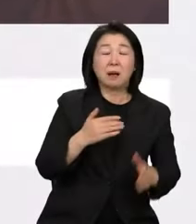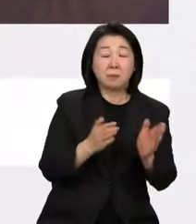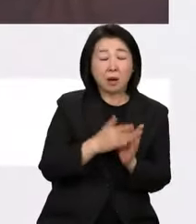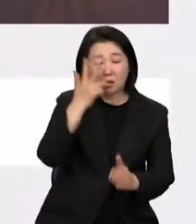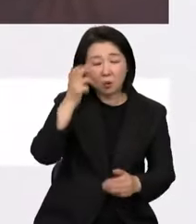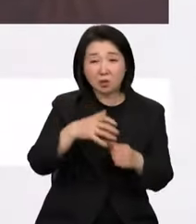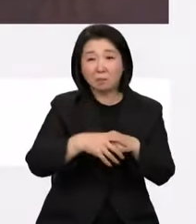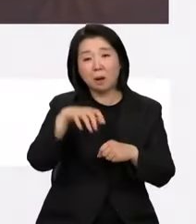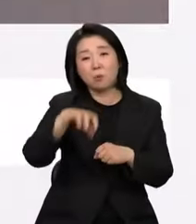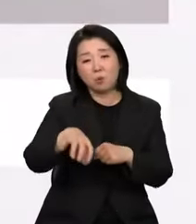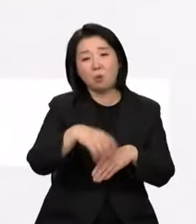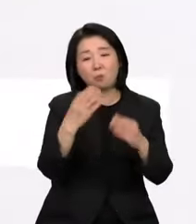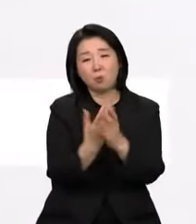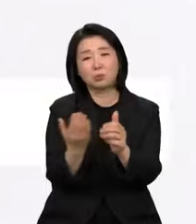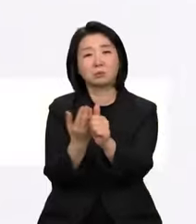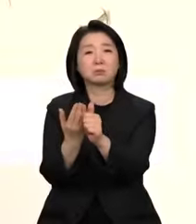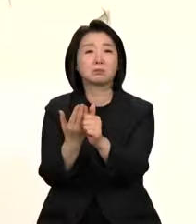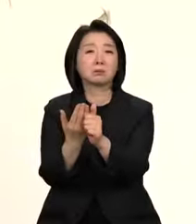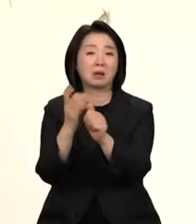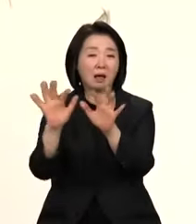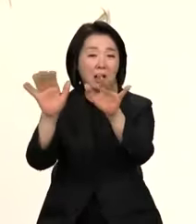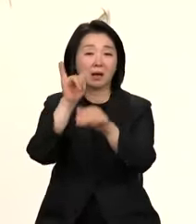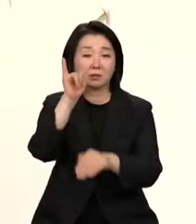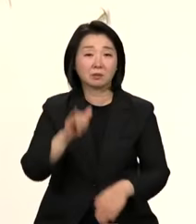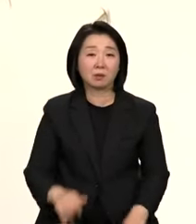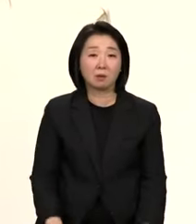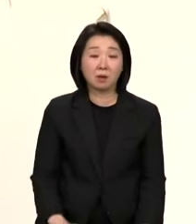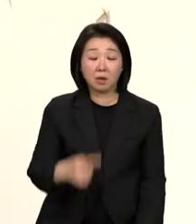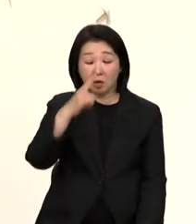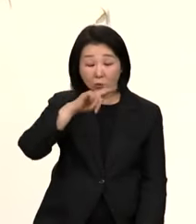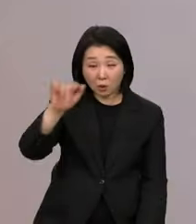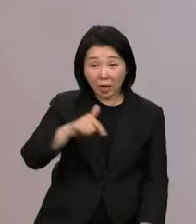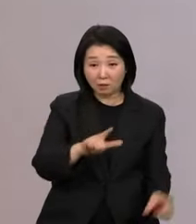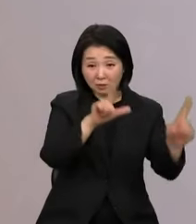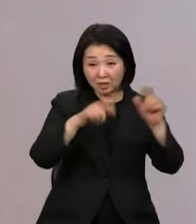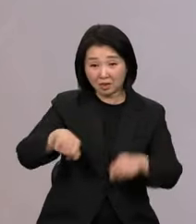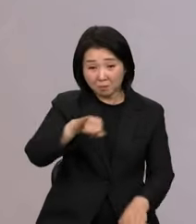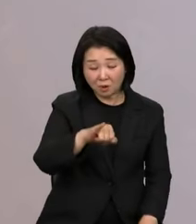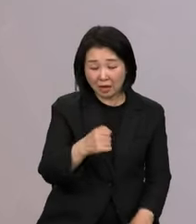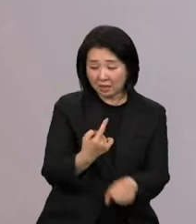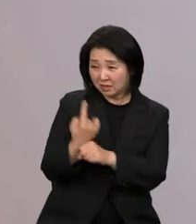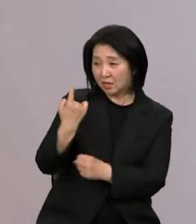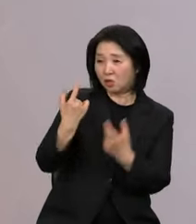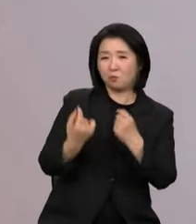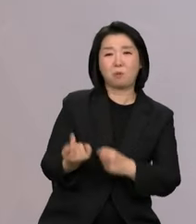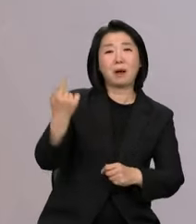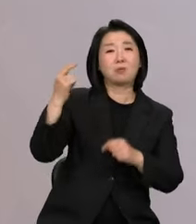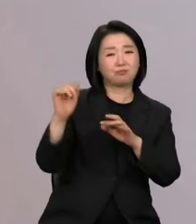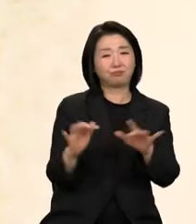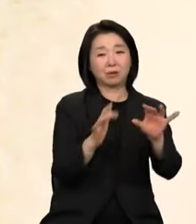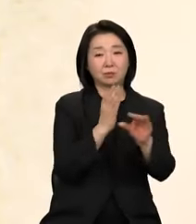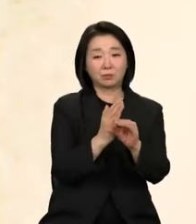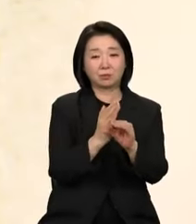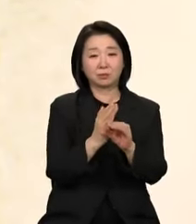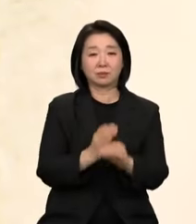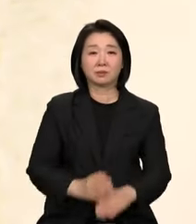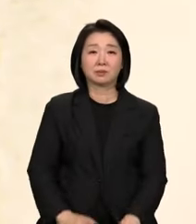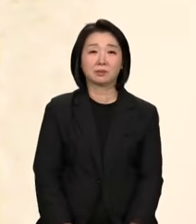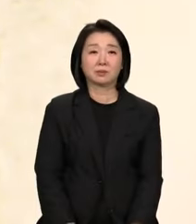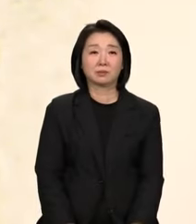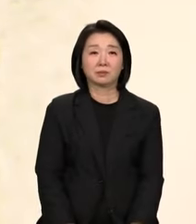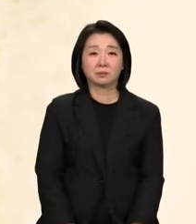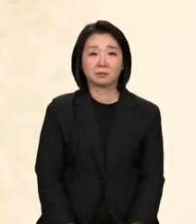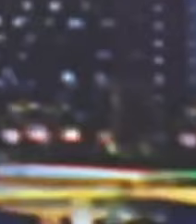마포까지 지금 출 하고 있거든요 동 때도 출몰하고 있습니다 JTBC